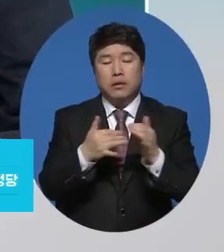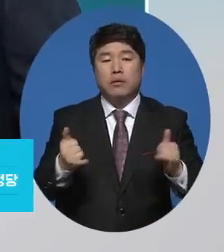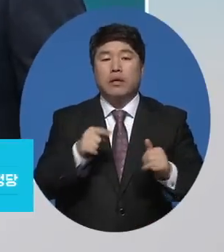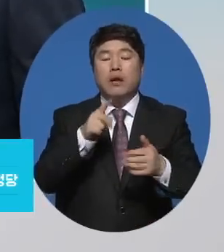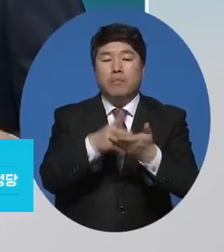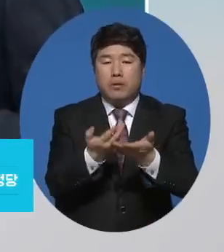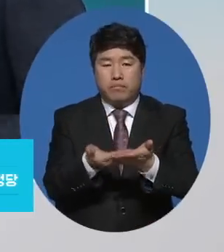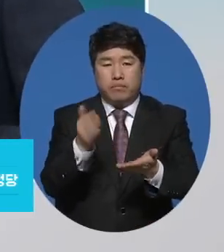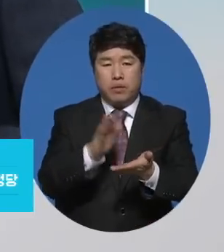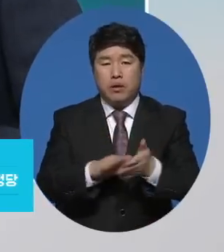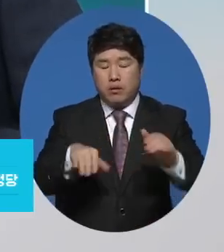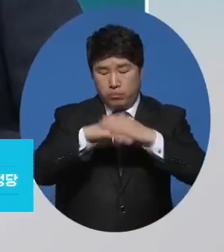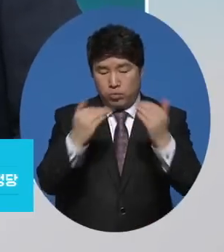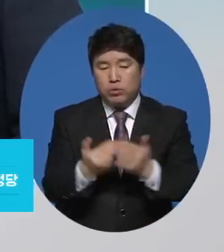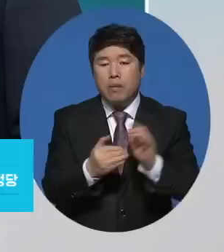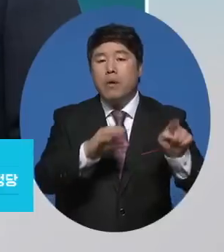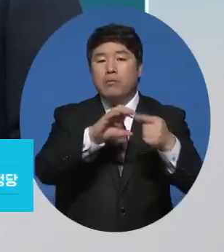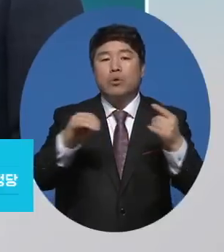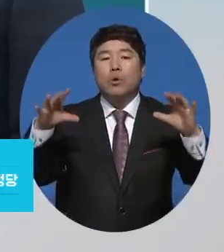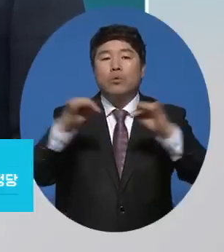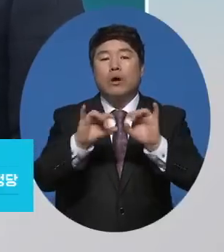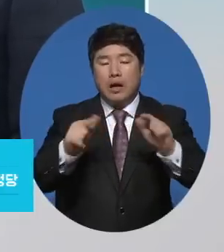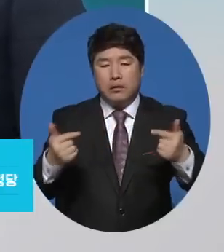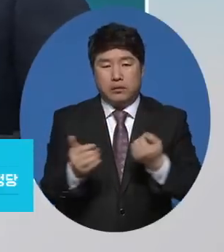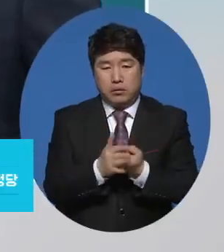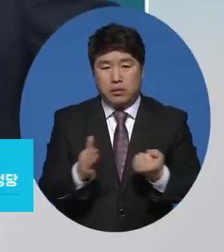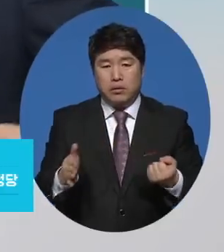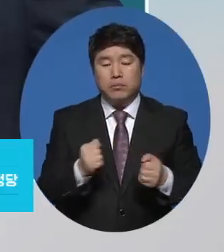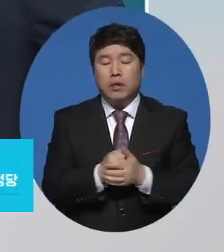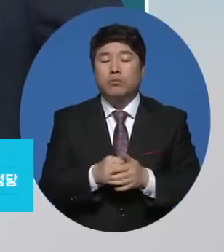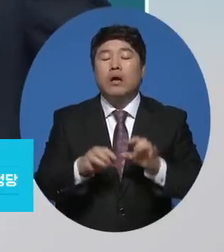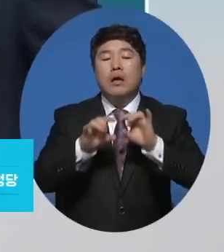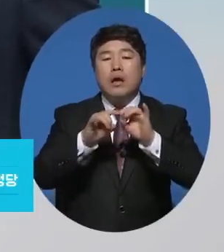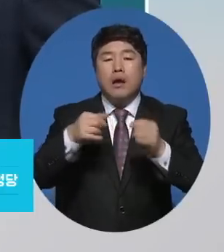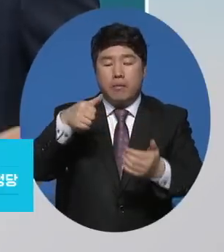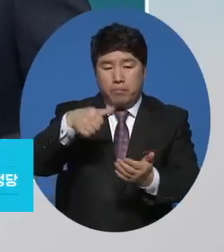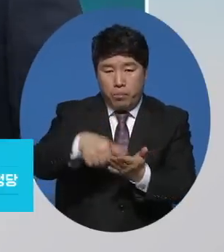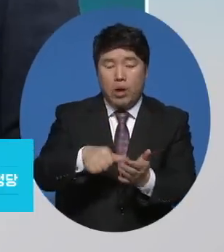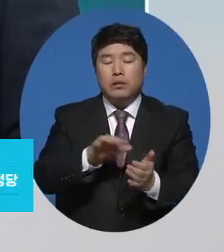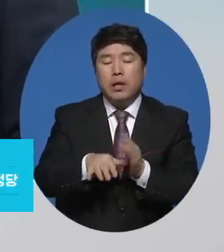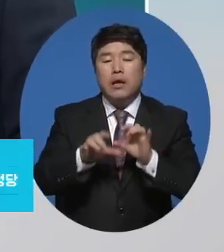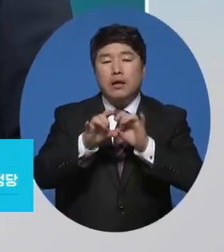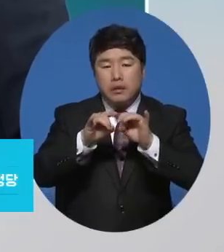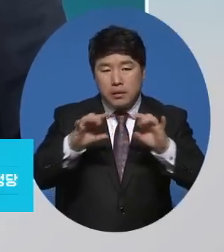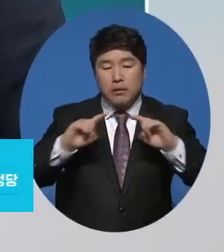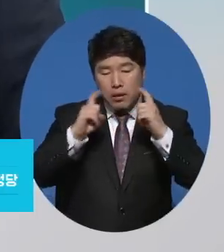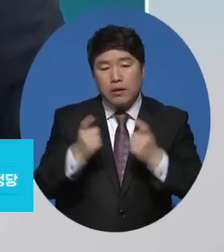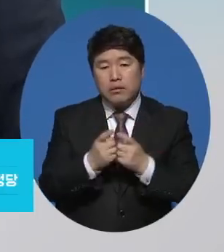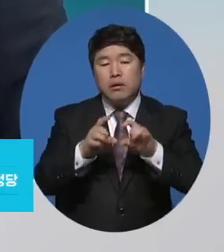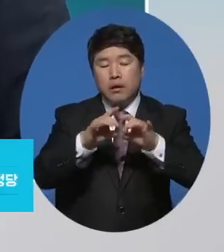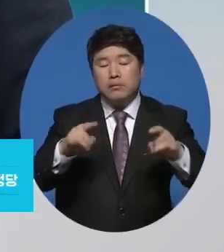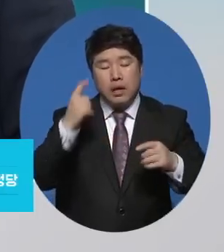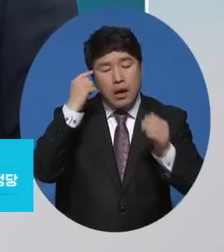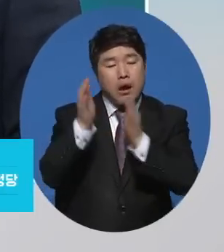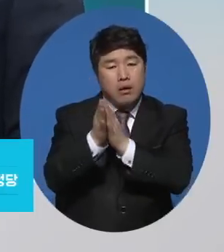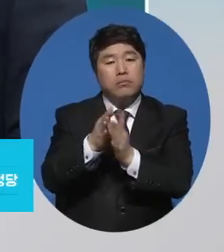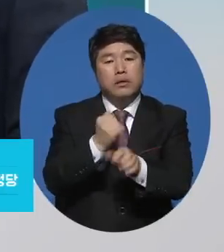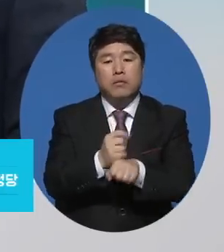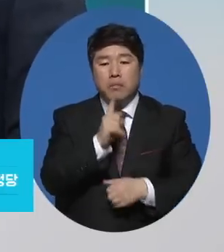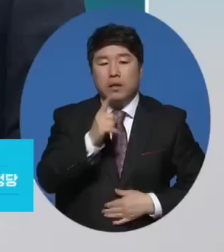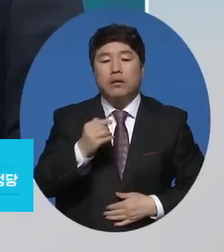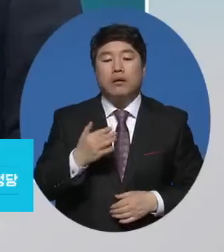개헌 안에 100% 동의하는 거 아니니까 개헌안을 표기할 때는 우리 각자 소신대로 다 하는거다라고 다 이야기된 겁니다 론에